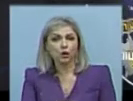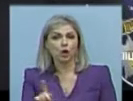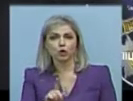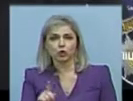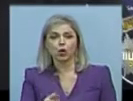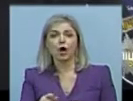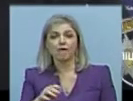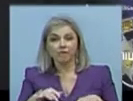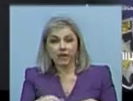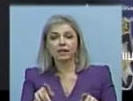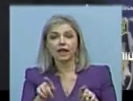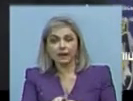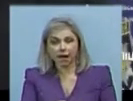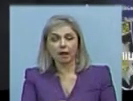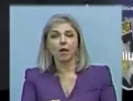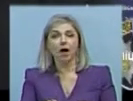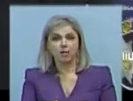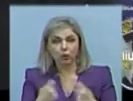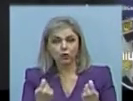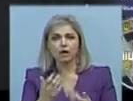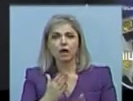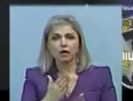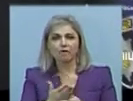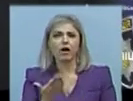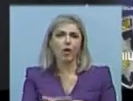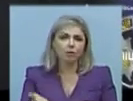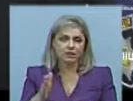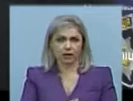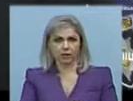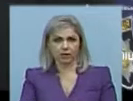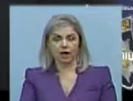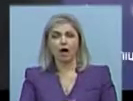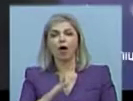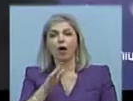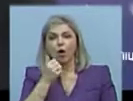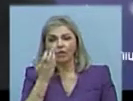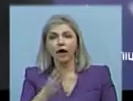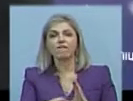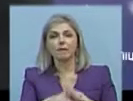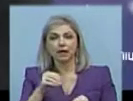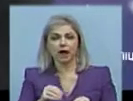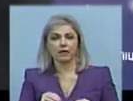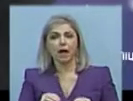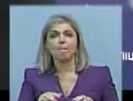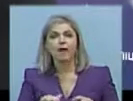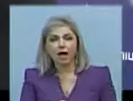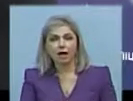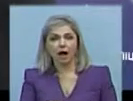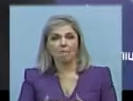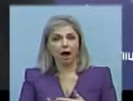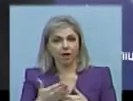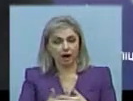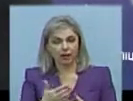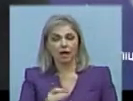таких правопорушень є обтяжуючою обставиною при виборі міри покарання правопорушникові. Найчастіше відносно